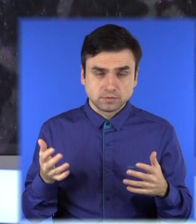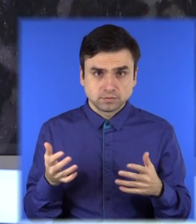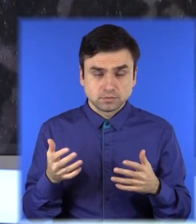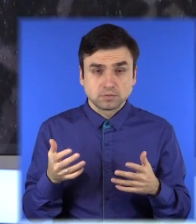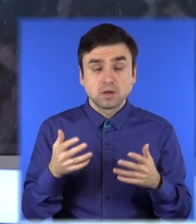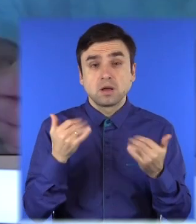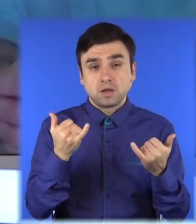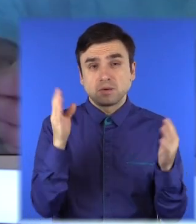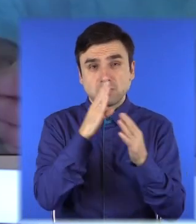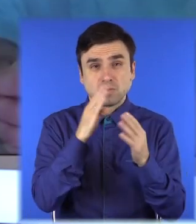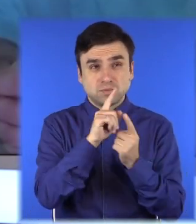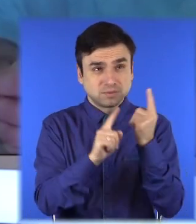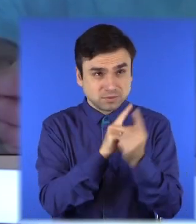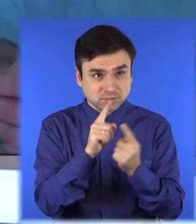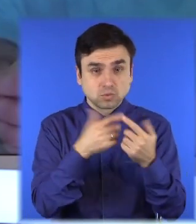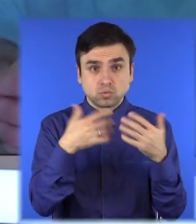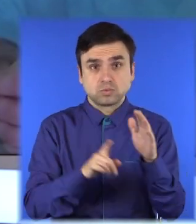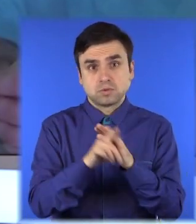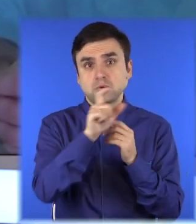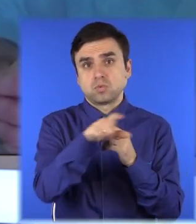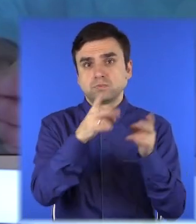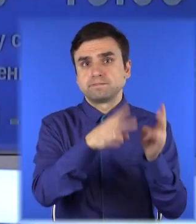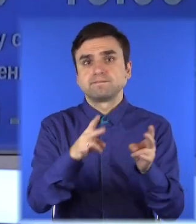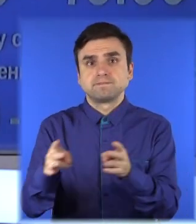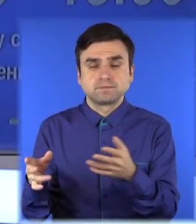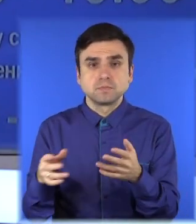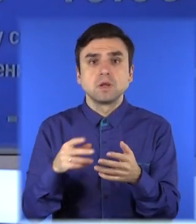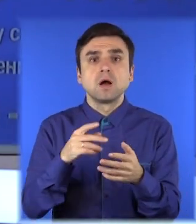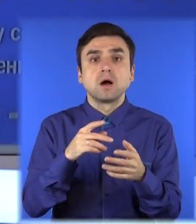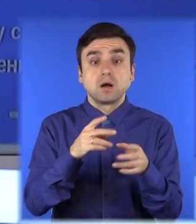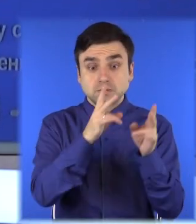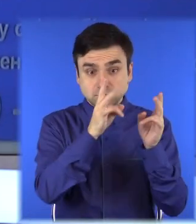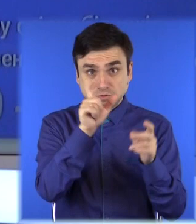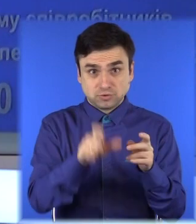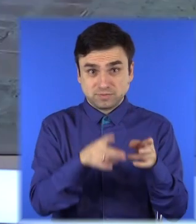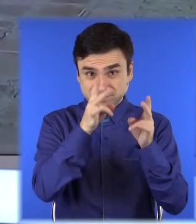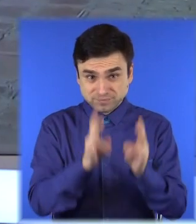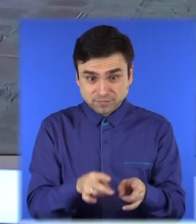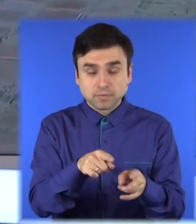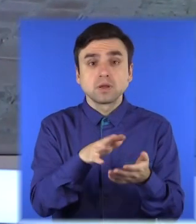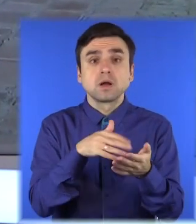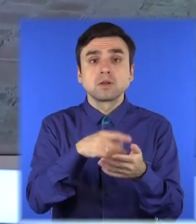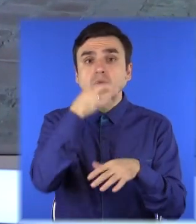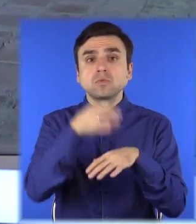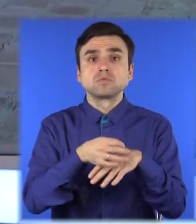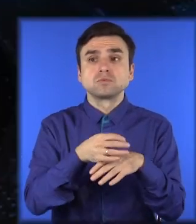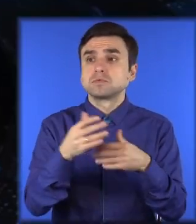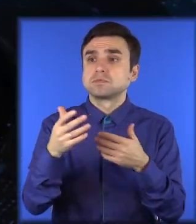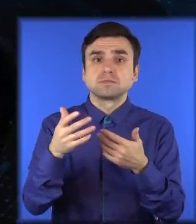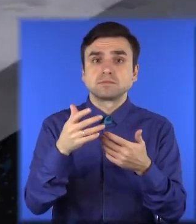робити, коли травмувався на вулиці, і хто має нести за це відповідальність, дізнавався Артем Нолан.